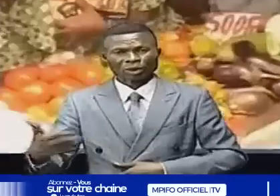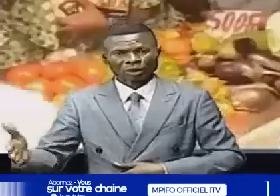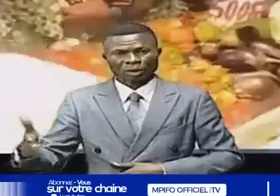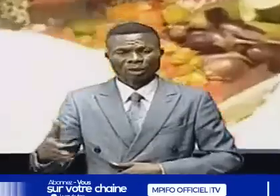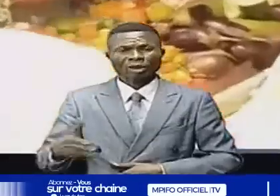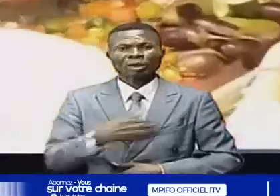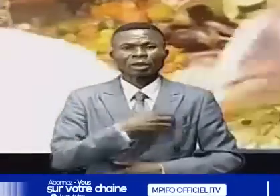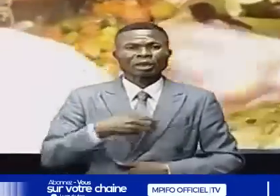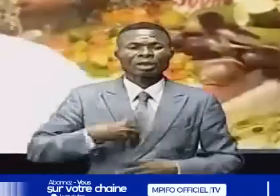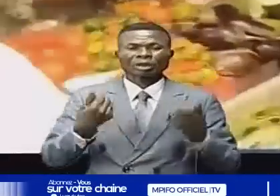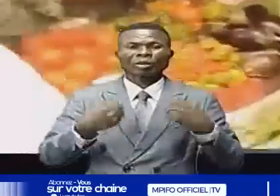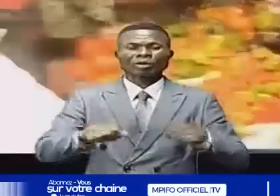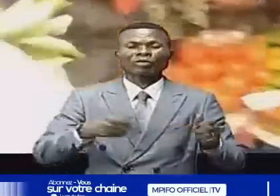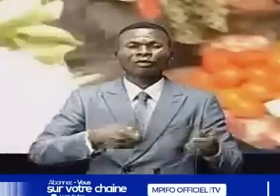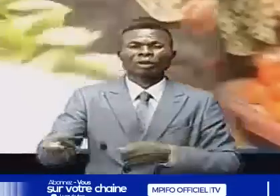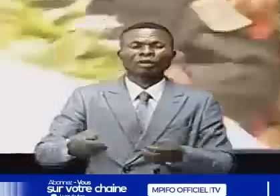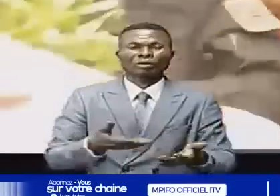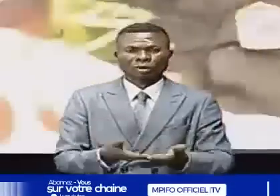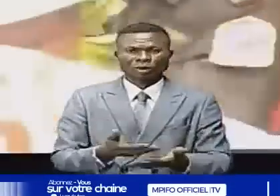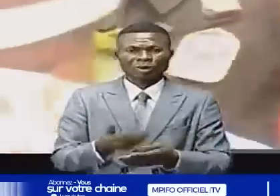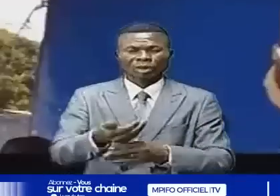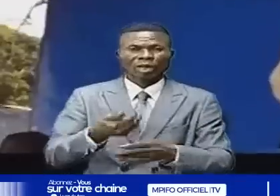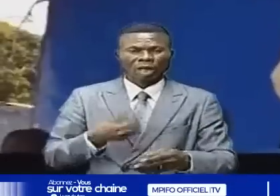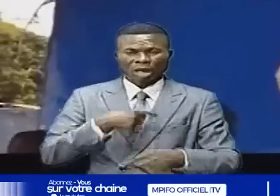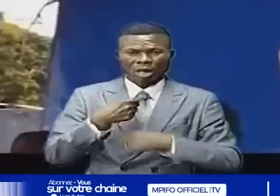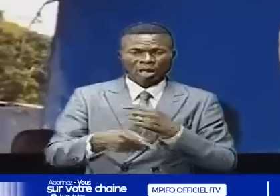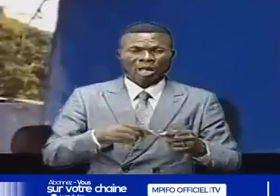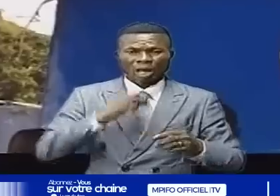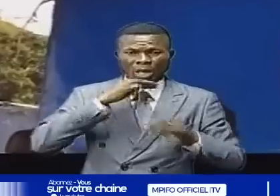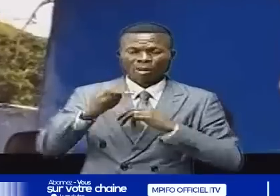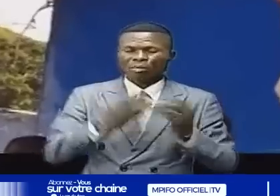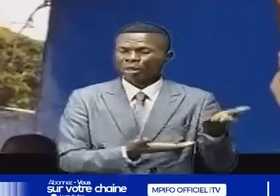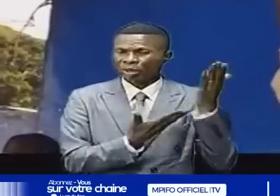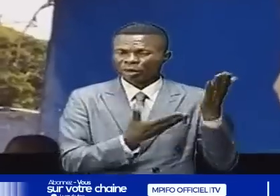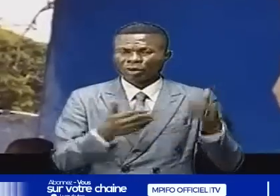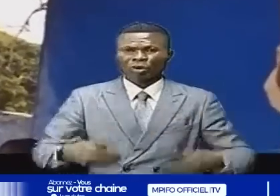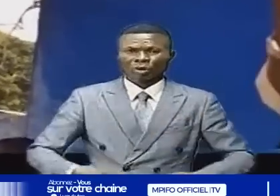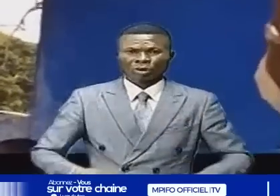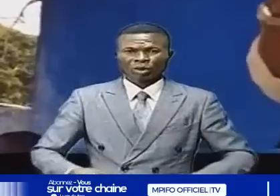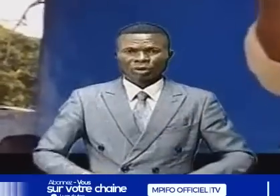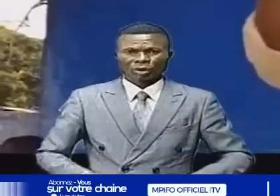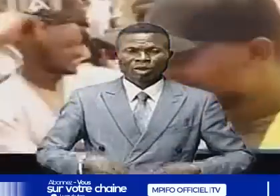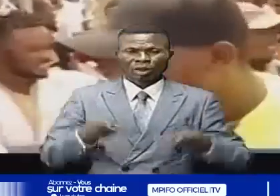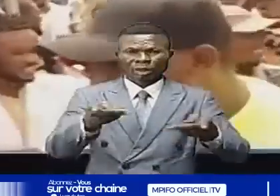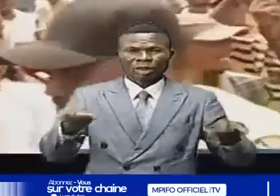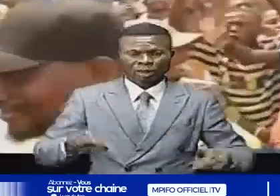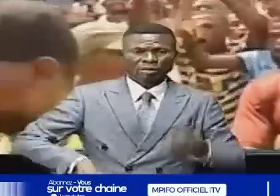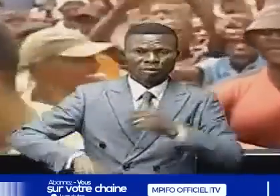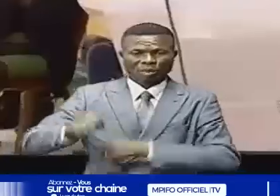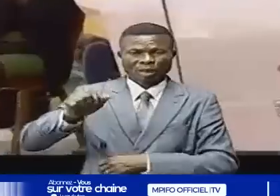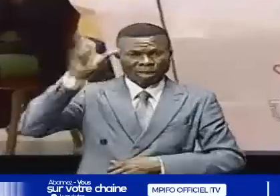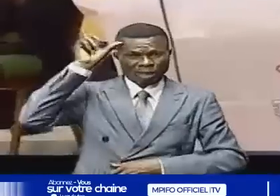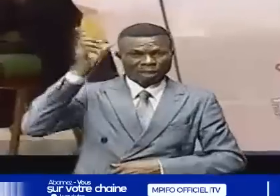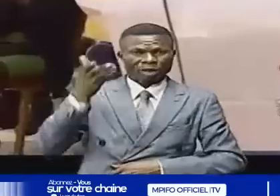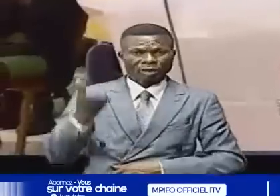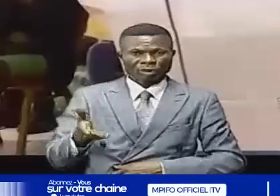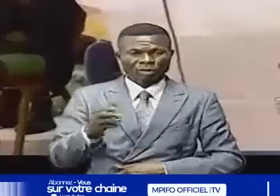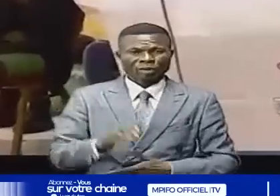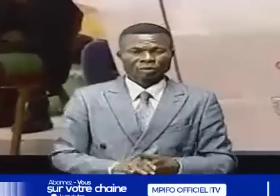maman vendeuse du dit marché avant de lancer un message captivant aux jeunes au terrain au Cal à Lingwala.